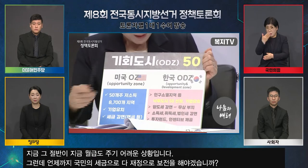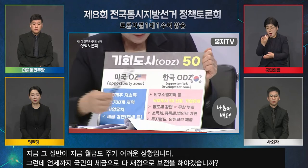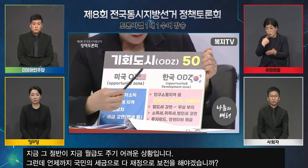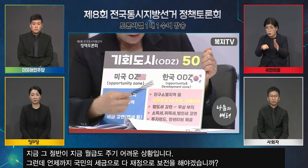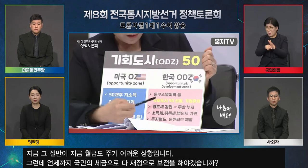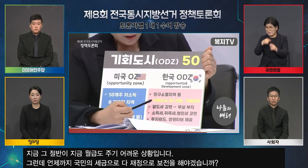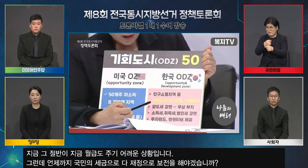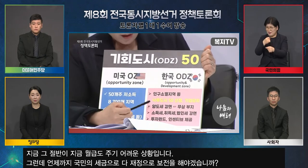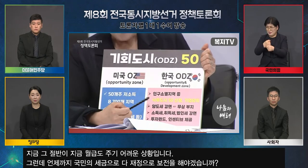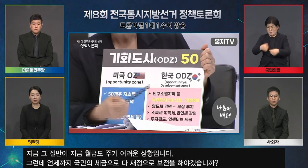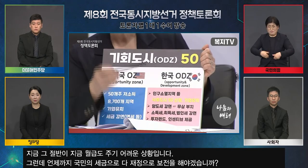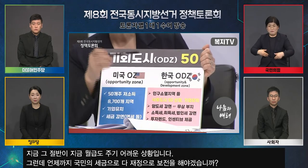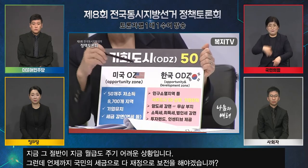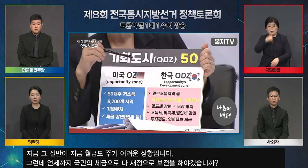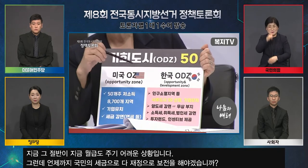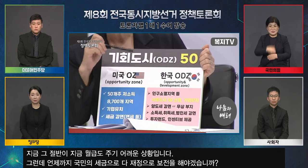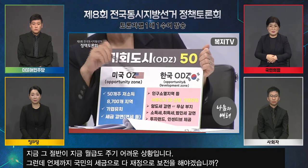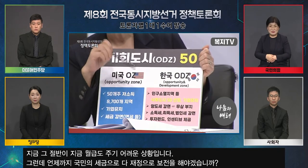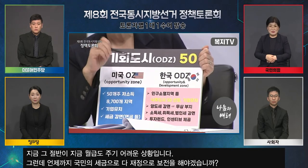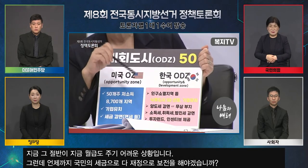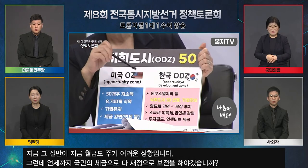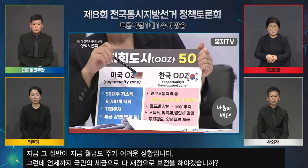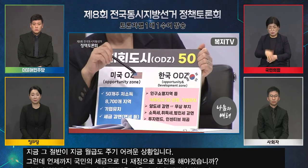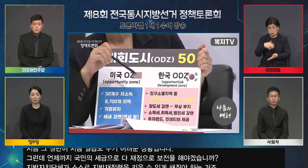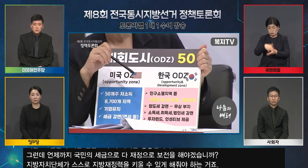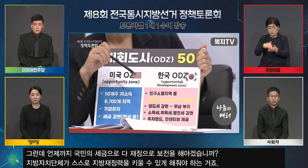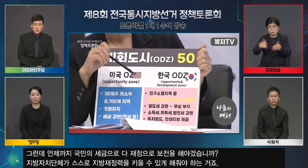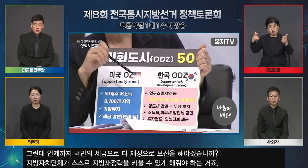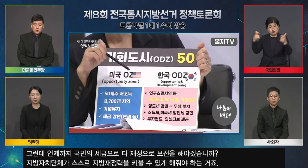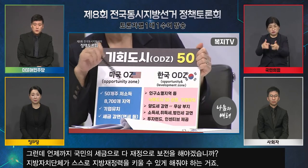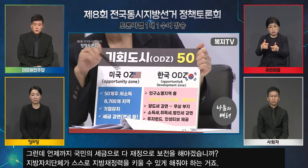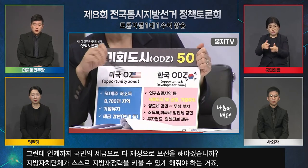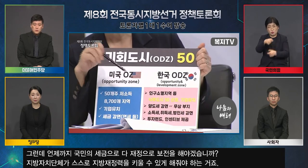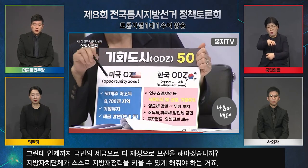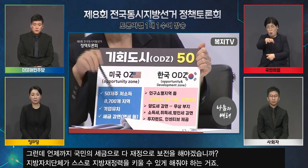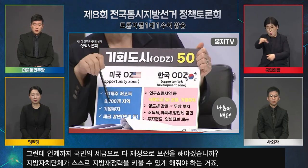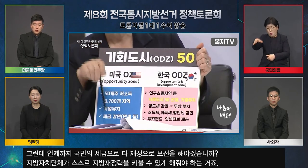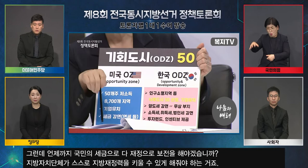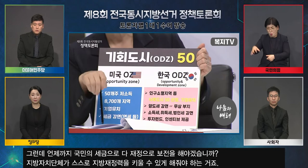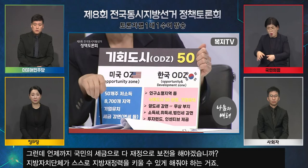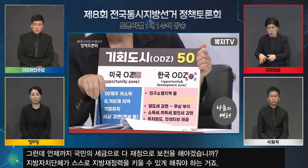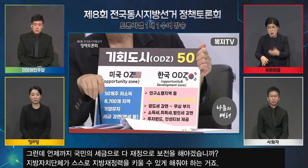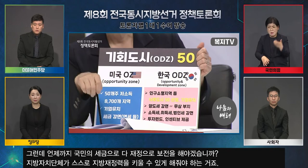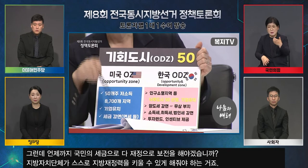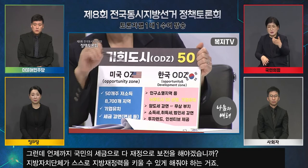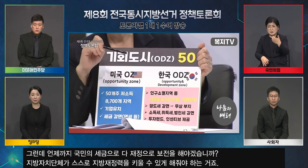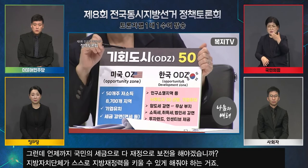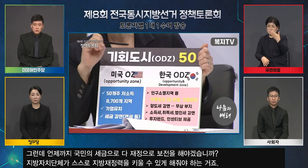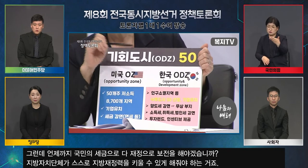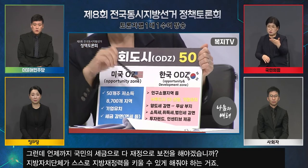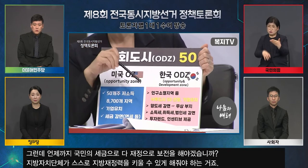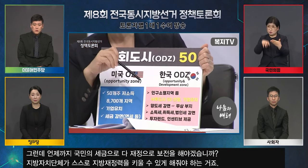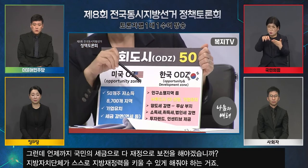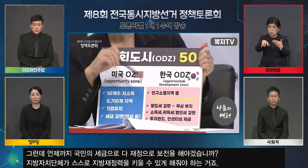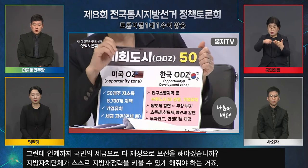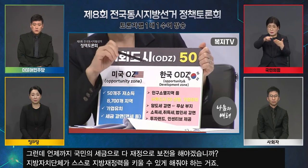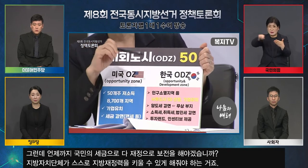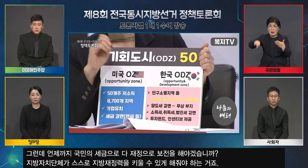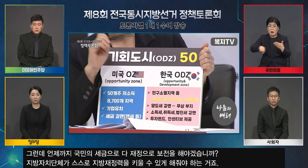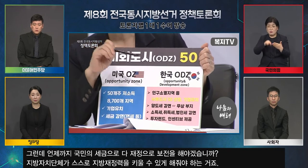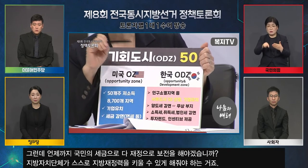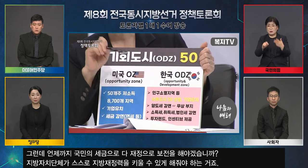그런 점에서 50개 인구 소멸 지역이 지금 정부가 89개로 정했는데요. 그래서 올